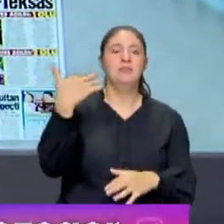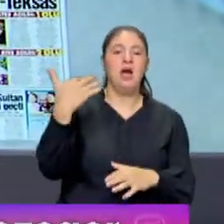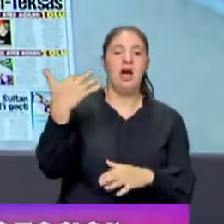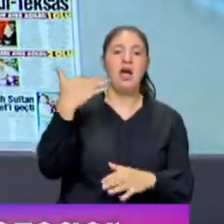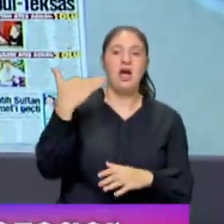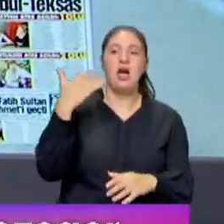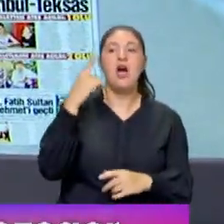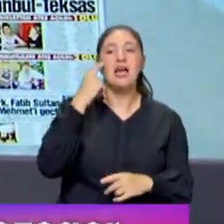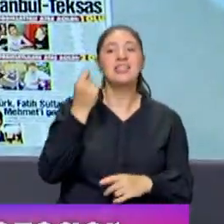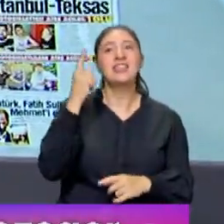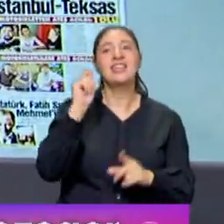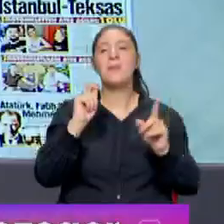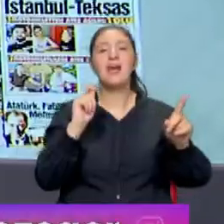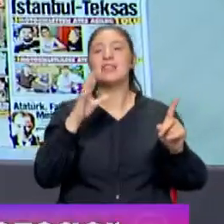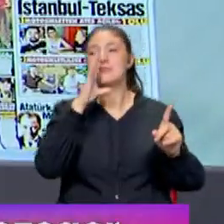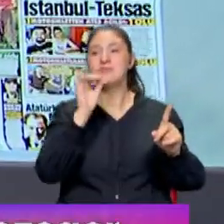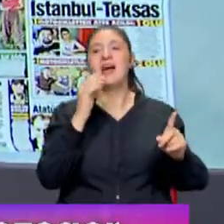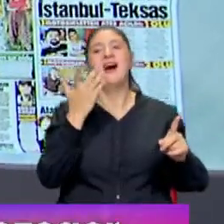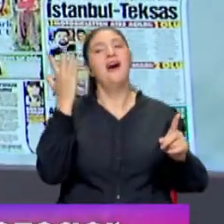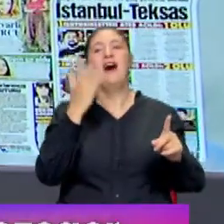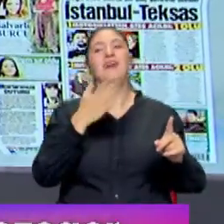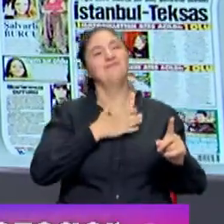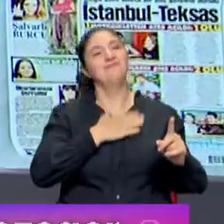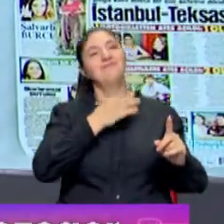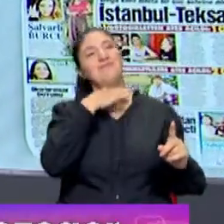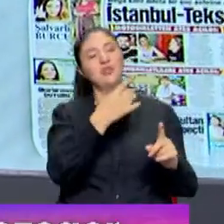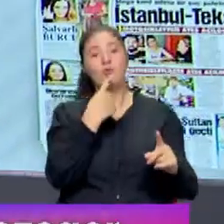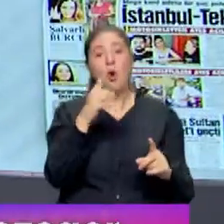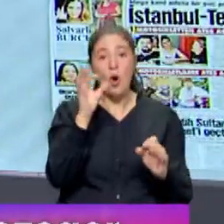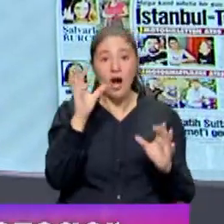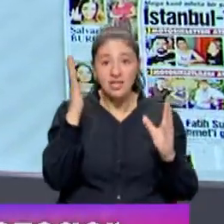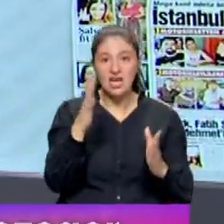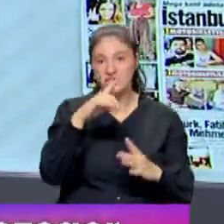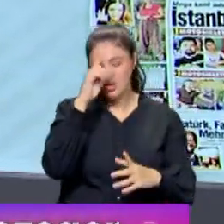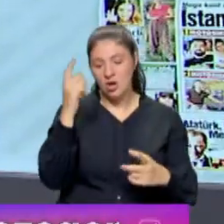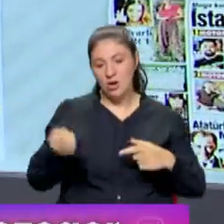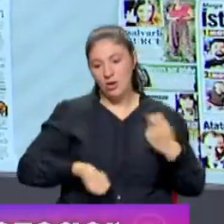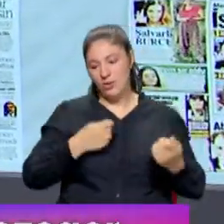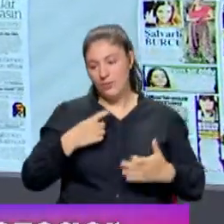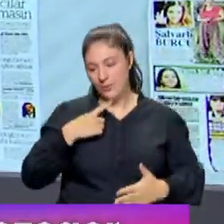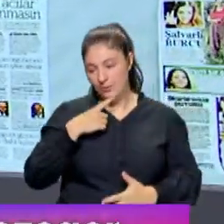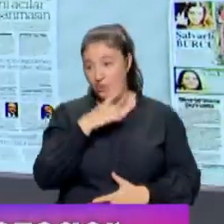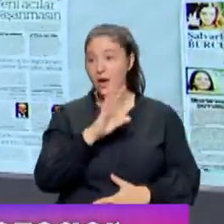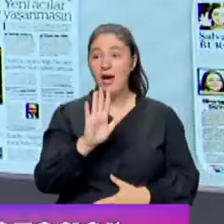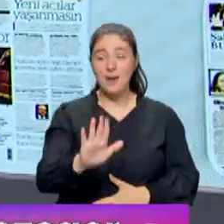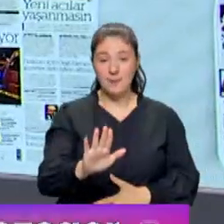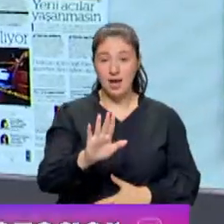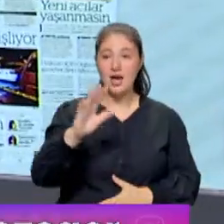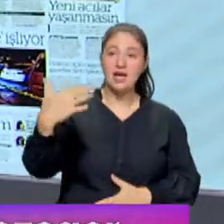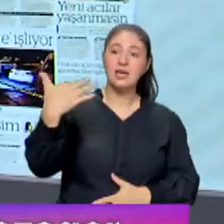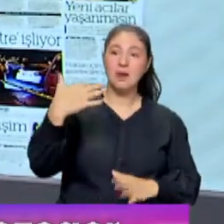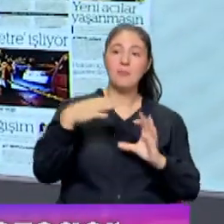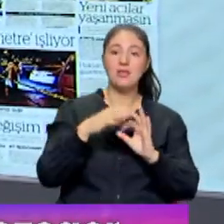sarılıyoruz. Klimayı icat edeni anmaya kadar varıyor iş bugünlerde. O kadar sıcaklarla mücadelemiz zorlaştı. Ama klimaya